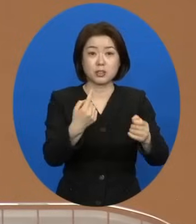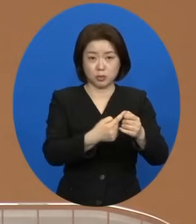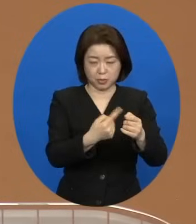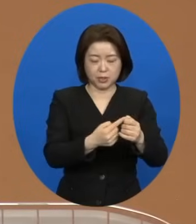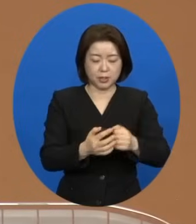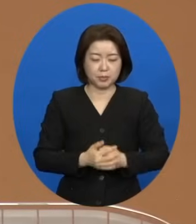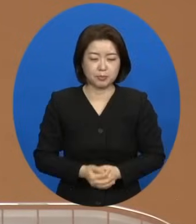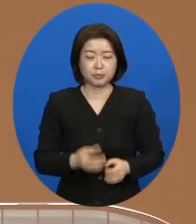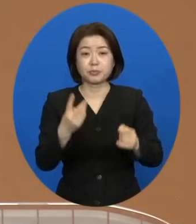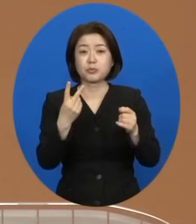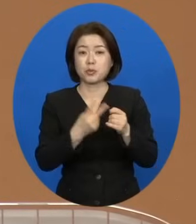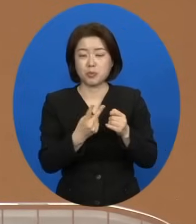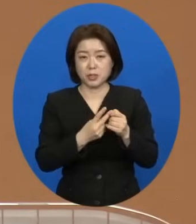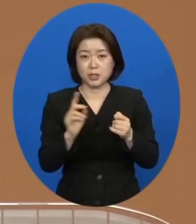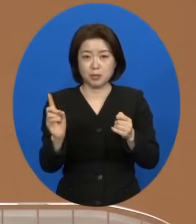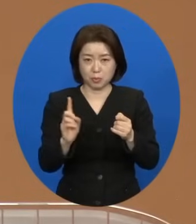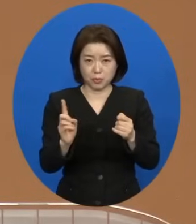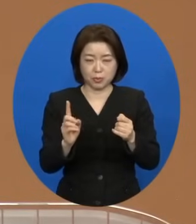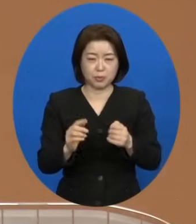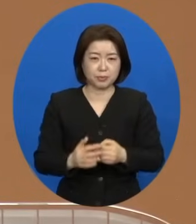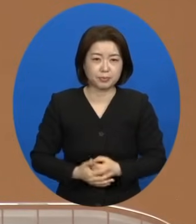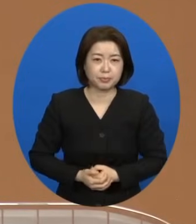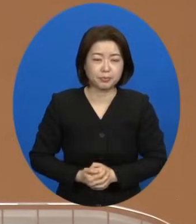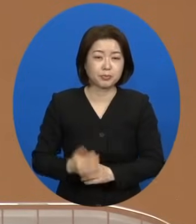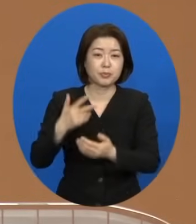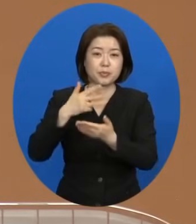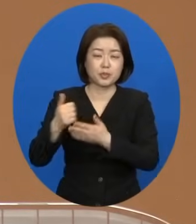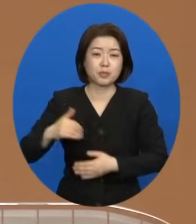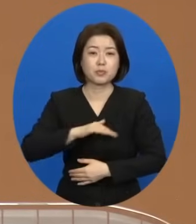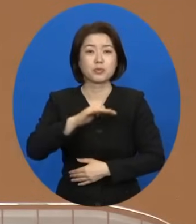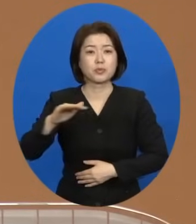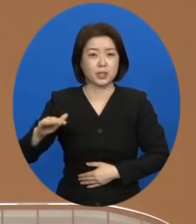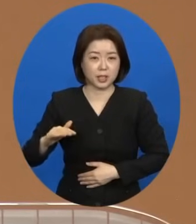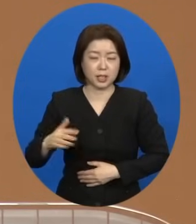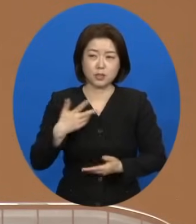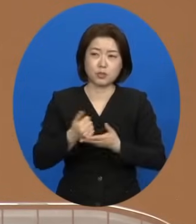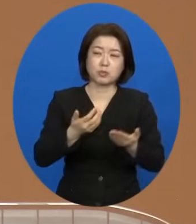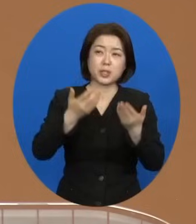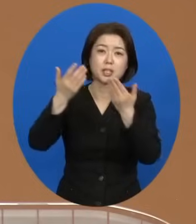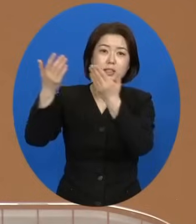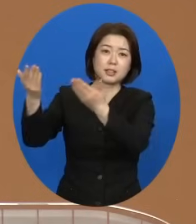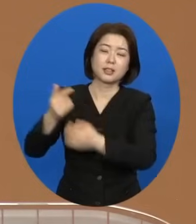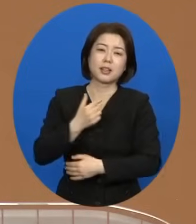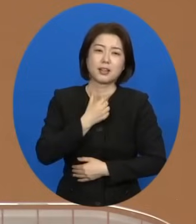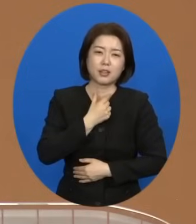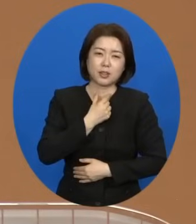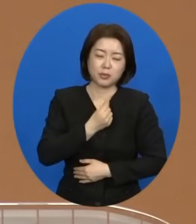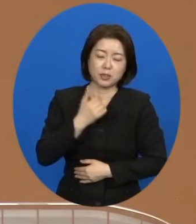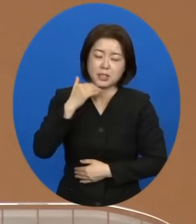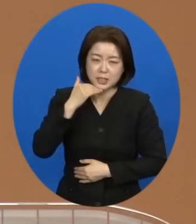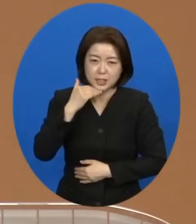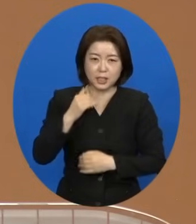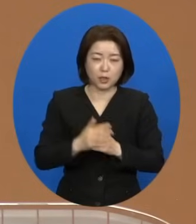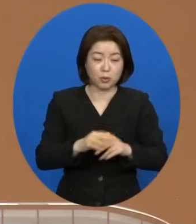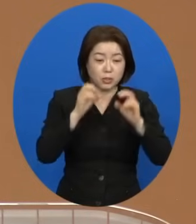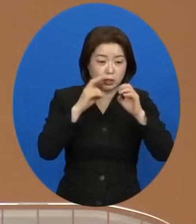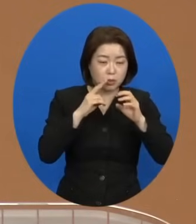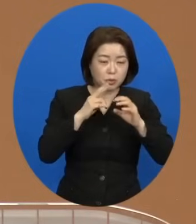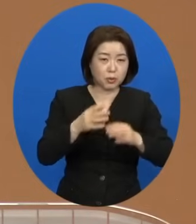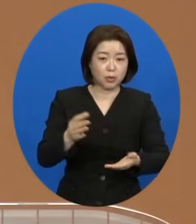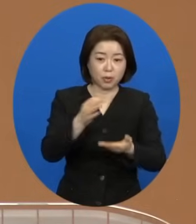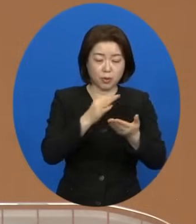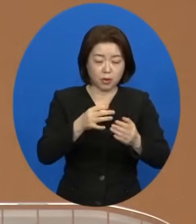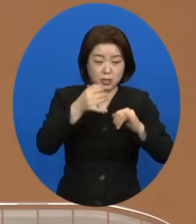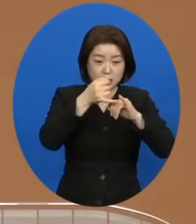이고요 두 번째는 주님께서는 우리가 주님께 드리기를 기다리고 계세요 우리가 오늘 성경 헌금 약정도 드리고